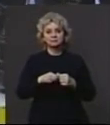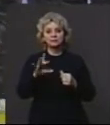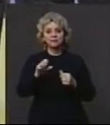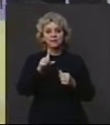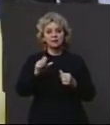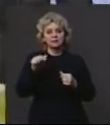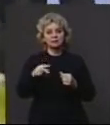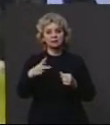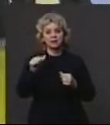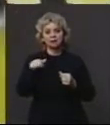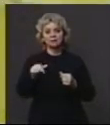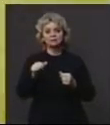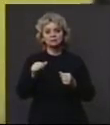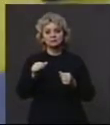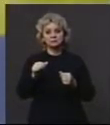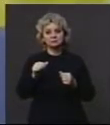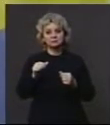Раз, два.